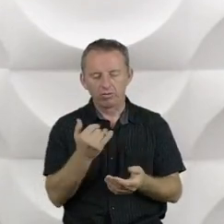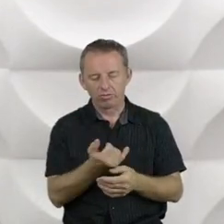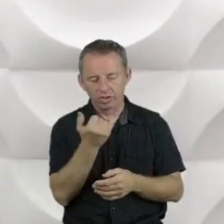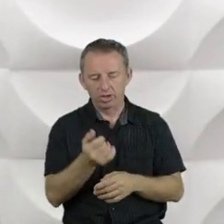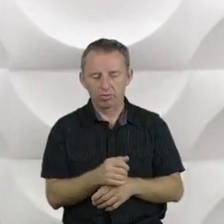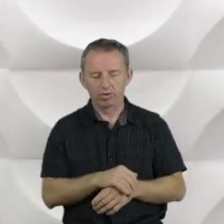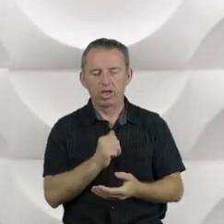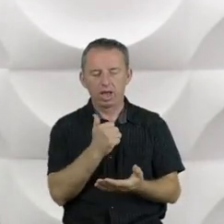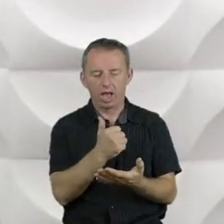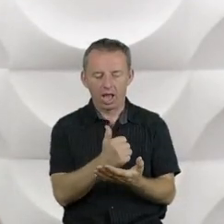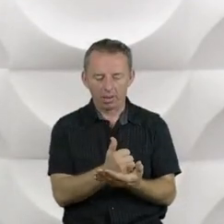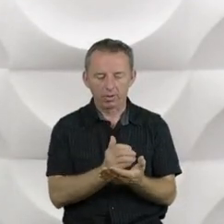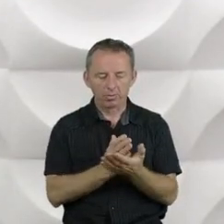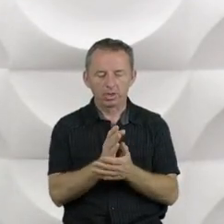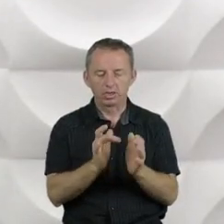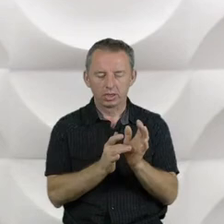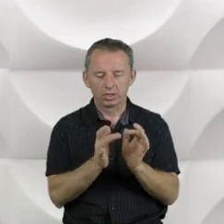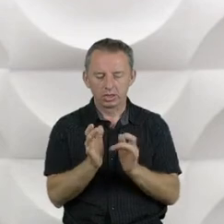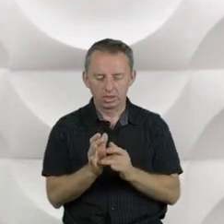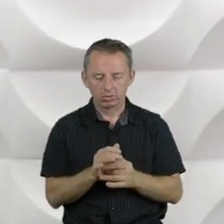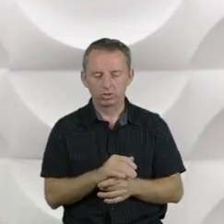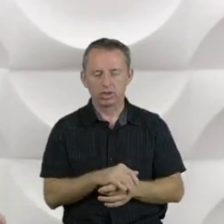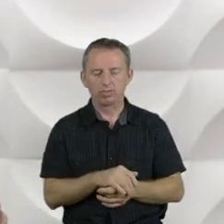wieków. Amen. Przez Jezusa Chrystusa.